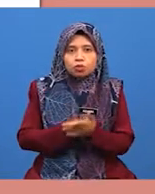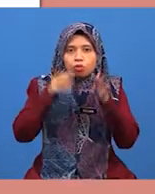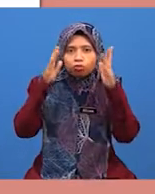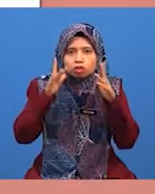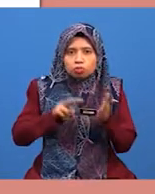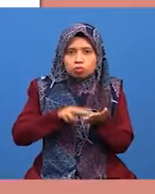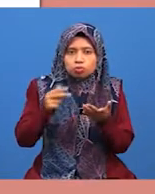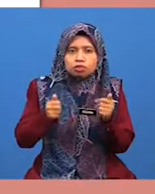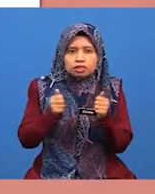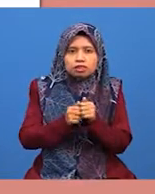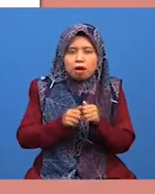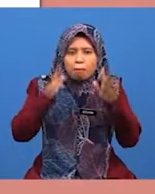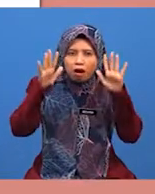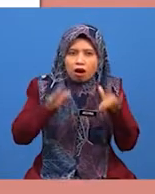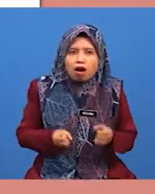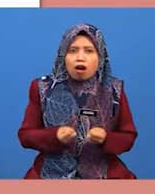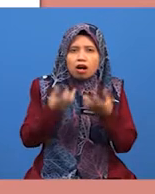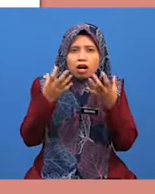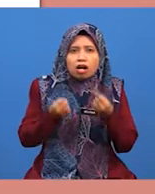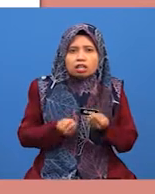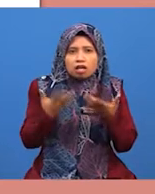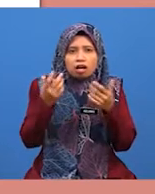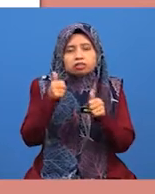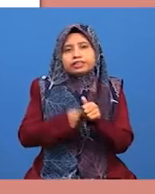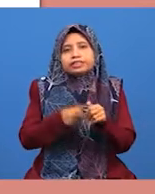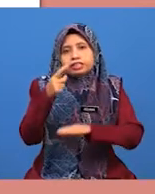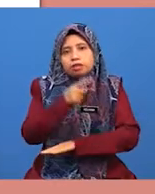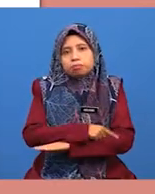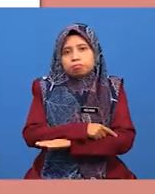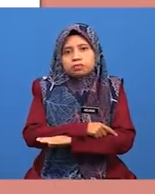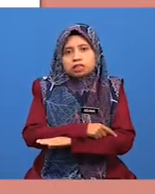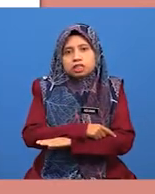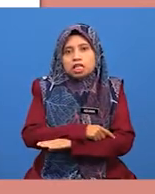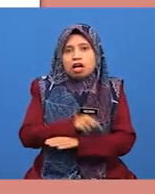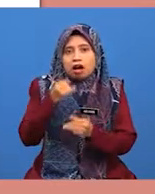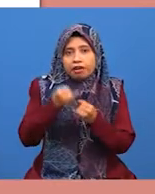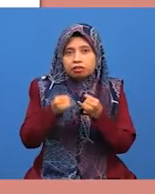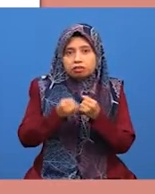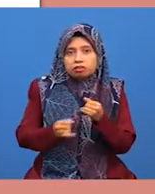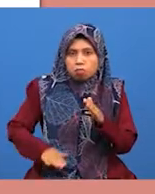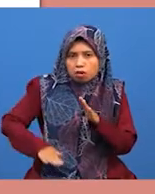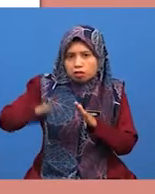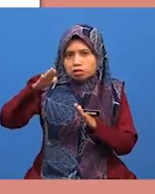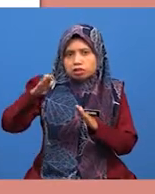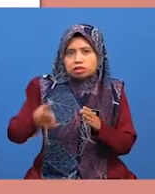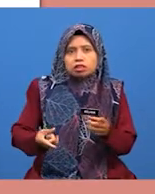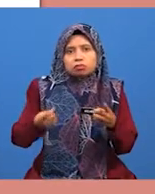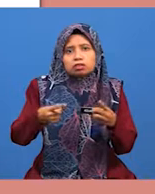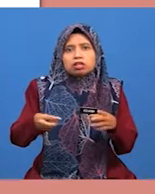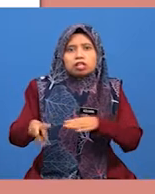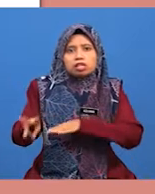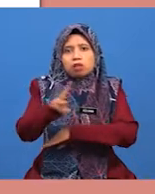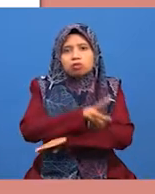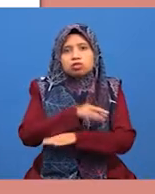tiba. Hujan turun dengan lebatnya setiap hari. Akhirnya, banjir melanda